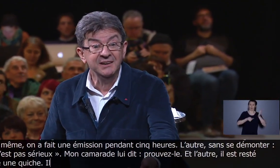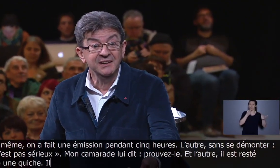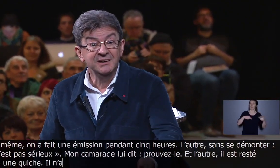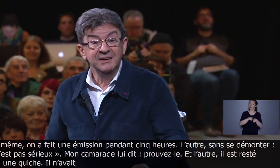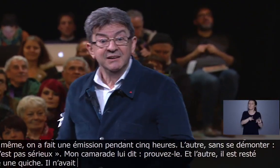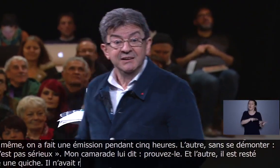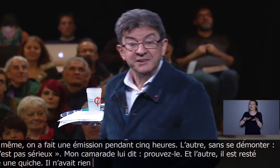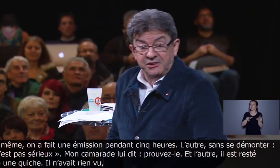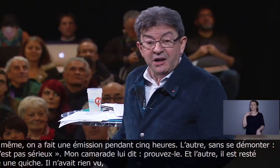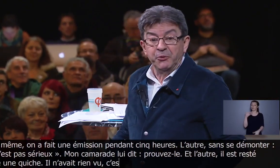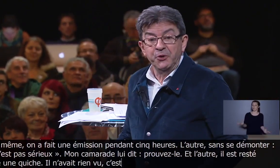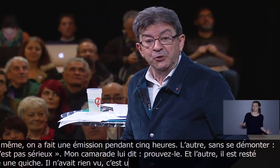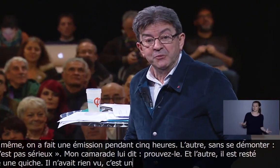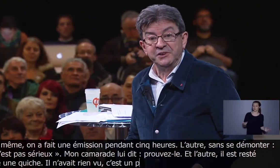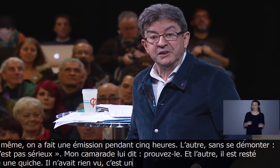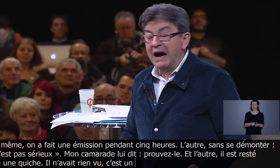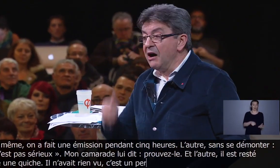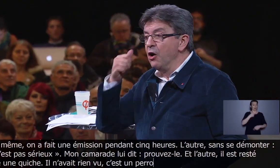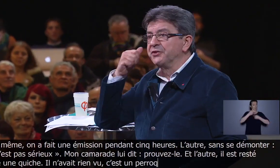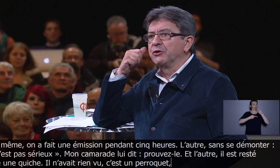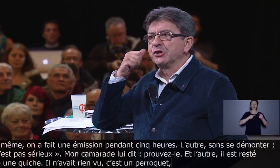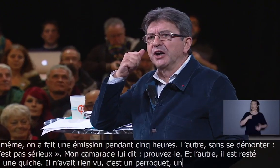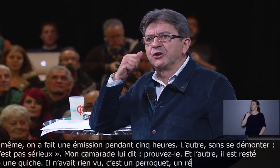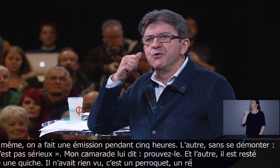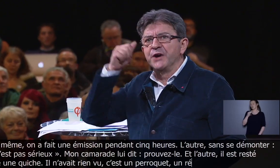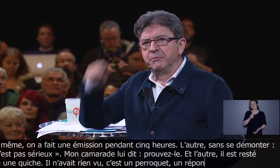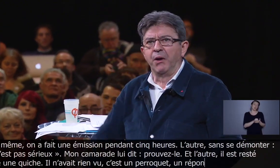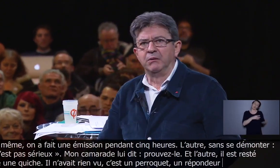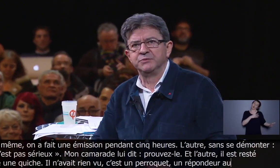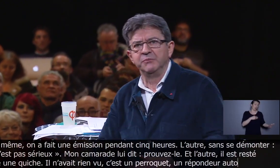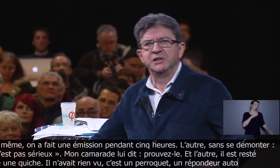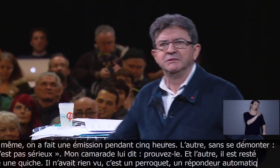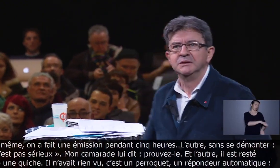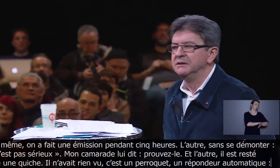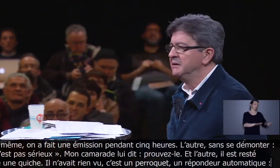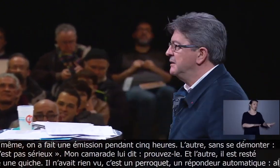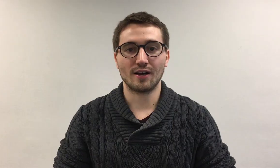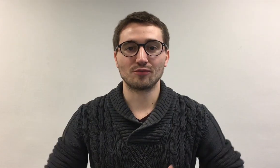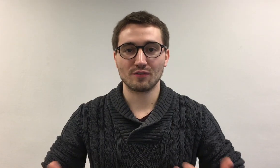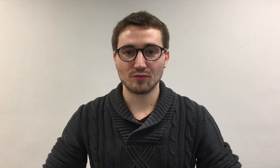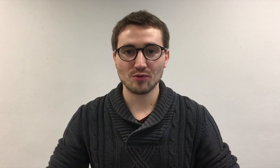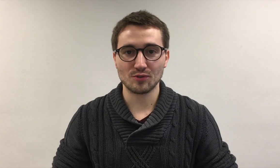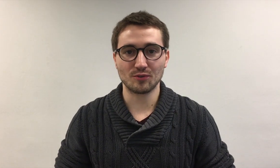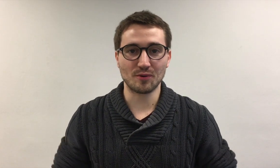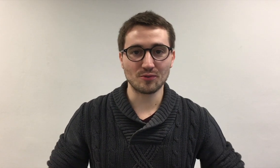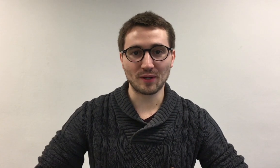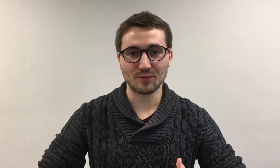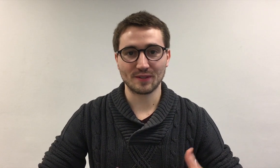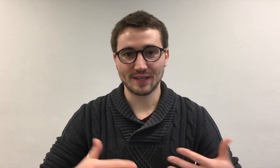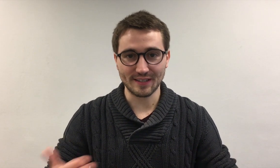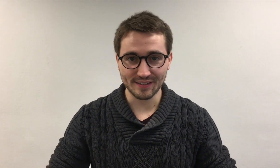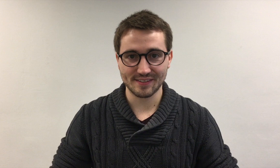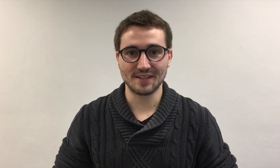savez. C'est un répondeur automatique. Allô, cette recherche que vous faites, plan, terminé. Alors, vous avez vu, Jean-Luc Mélenchon